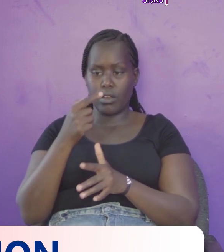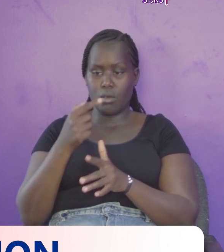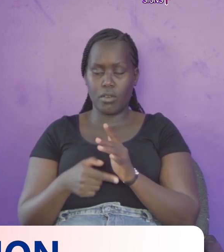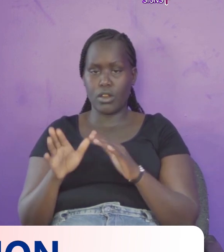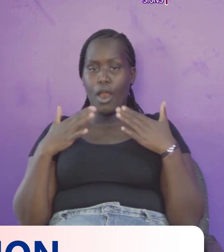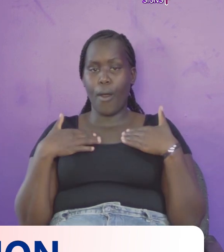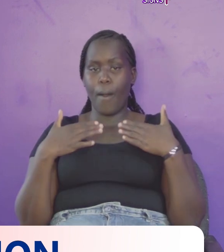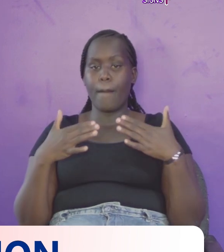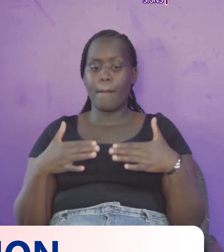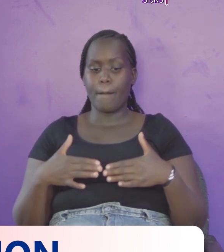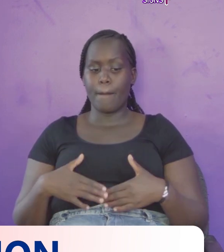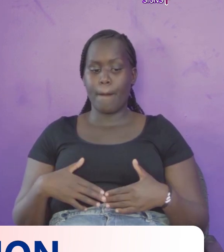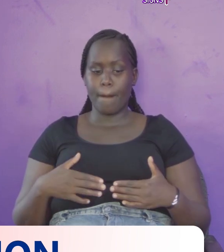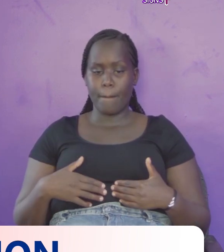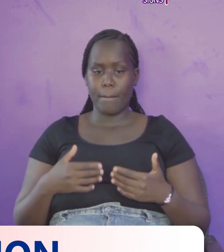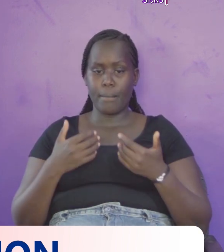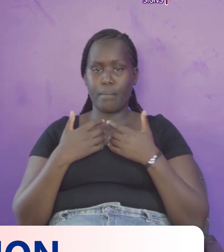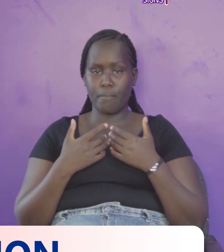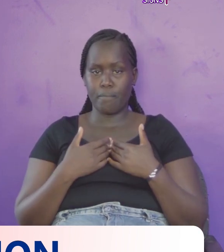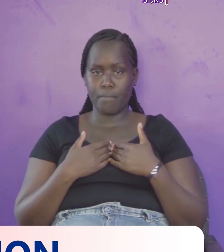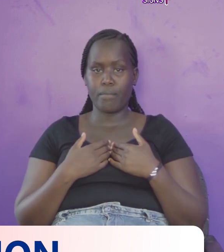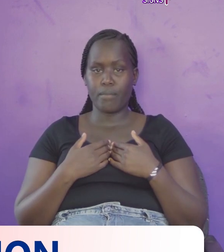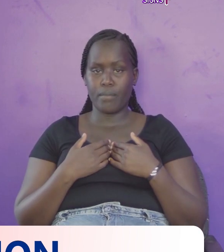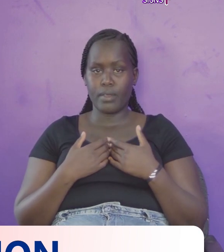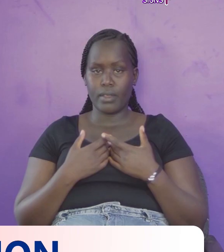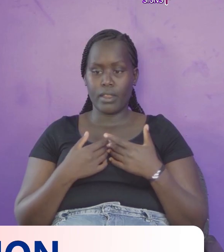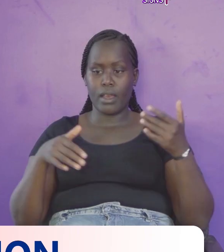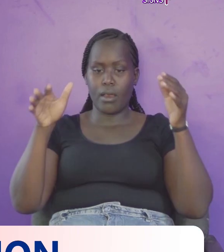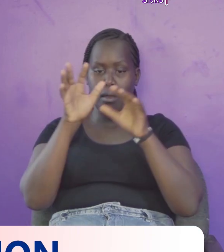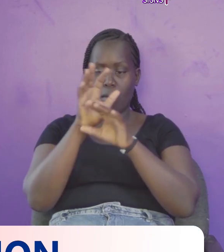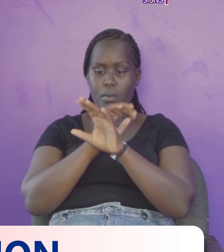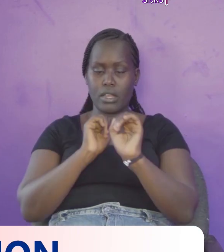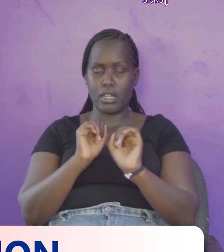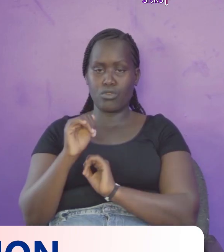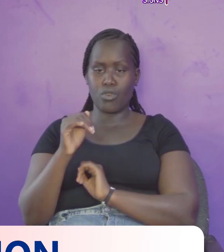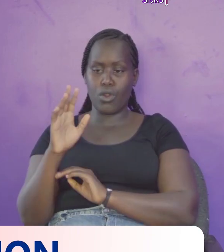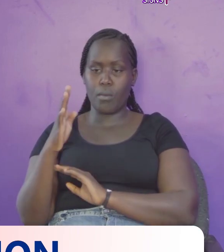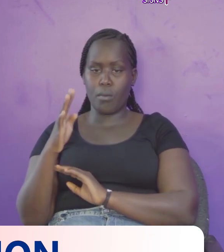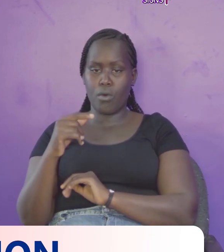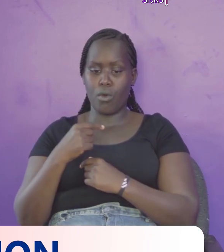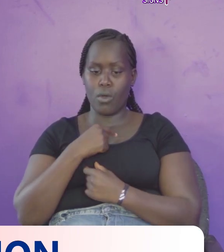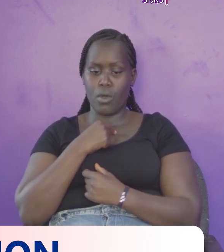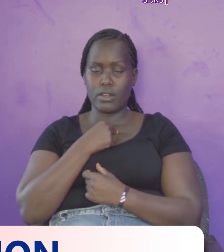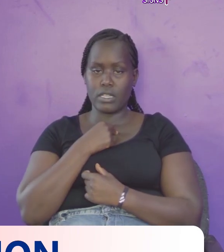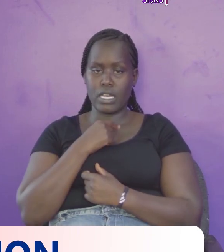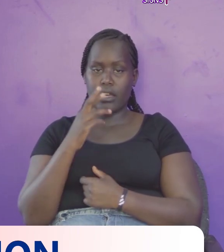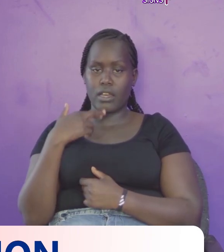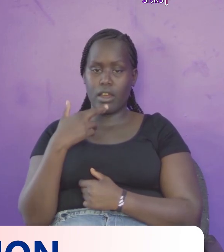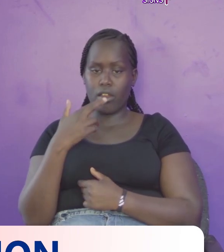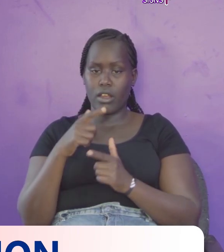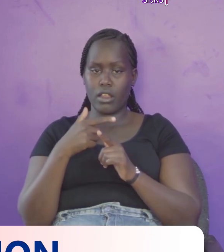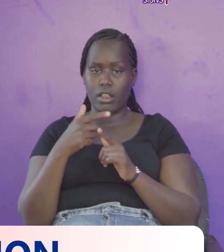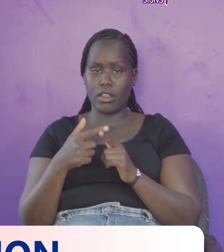mwili imevalishwa nguo ya presidential blue, tie ya red, imewekwa kofia